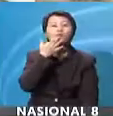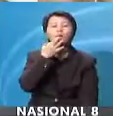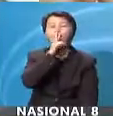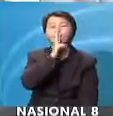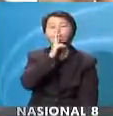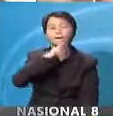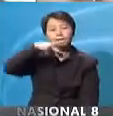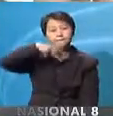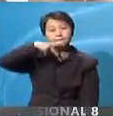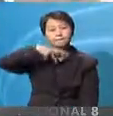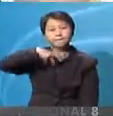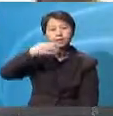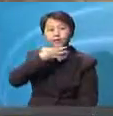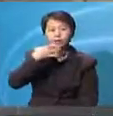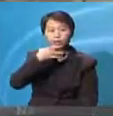merah